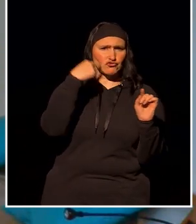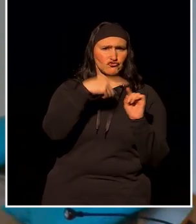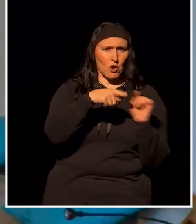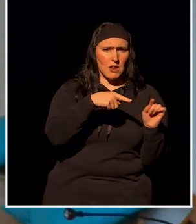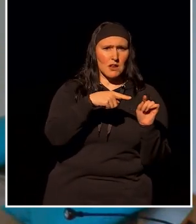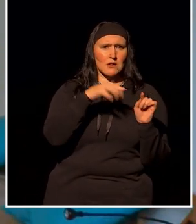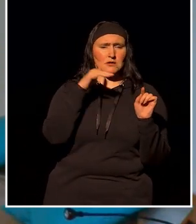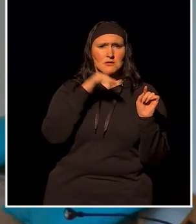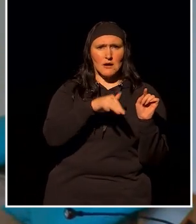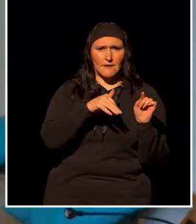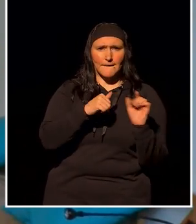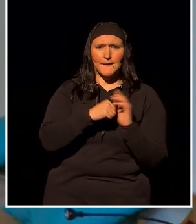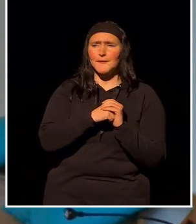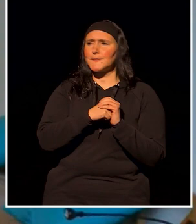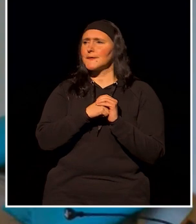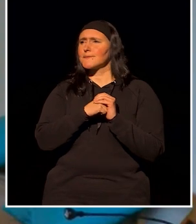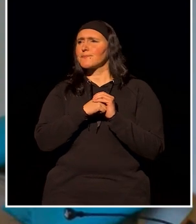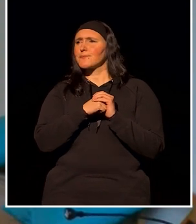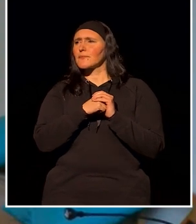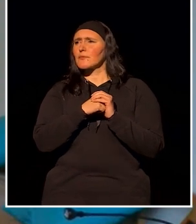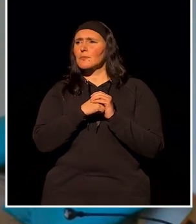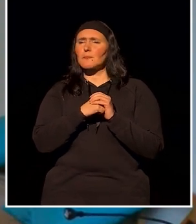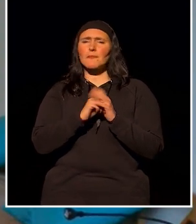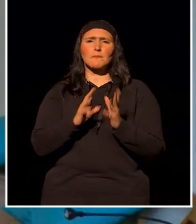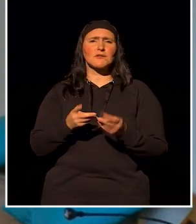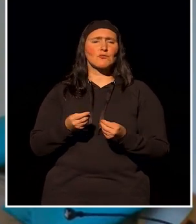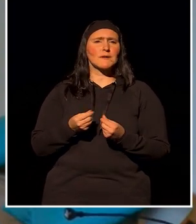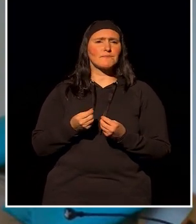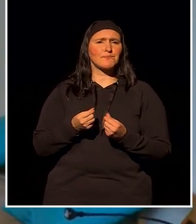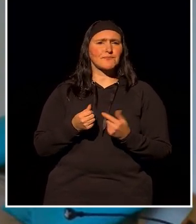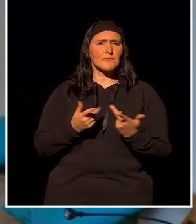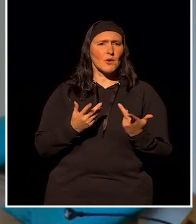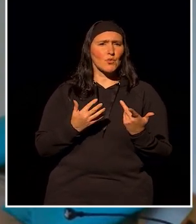vorher, merkwürdige Drehungen angenommen hat.